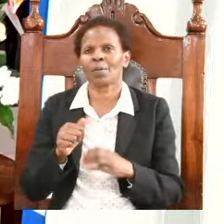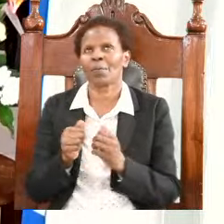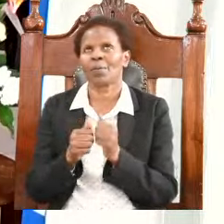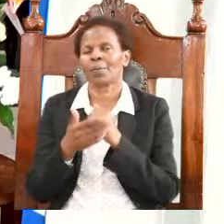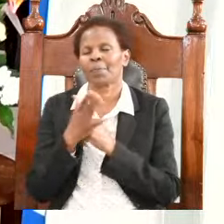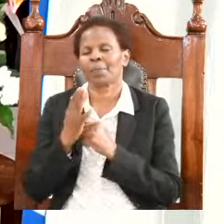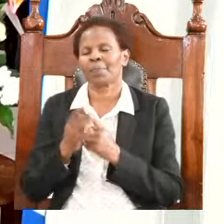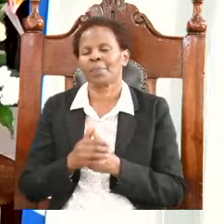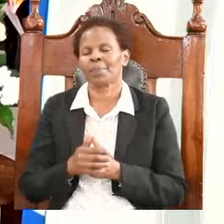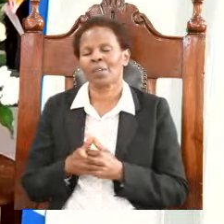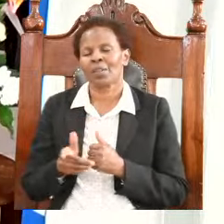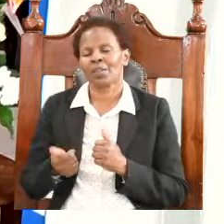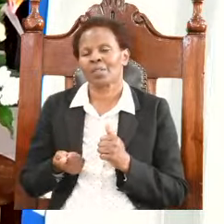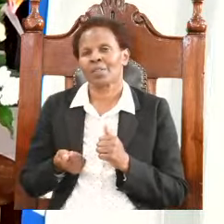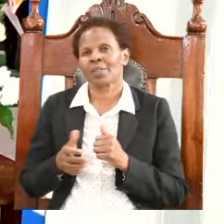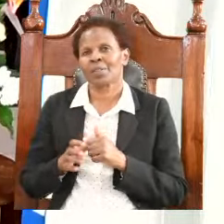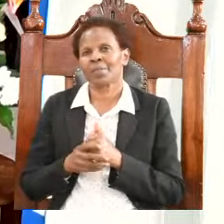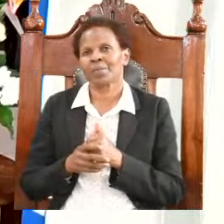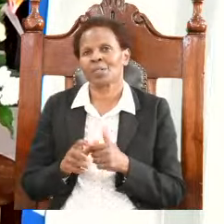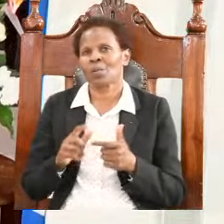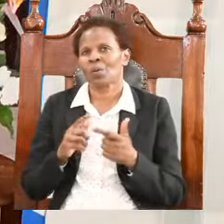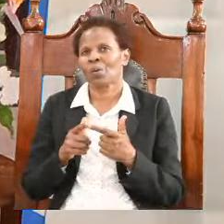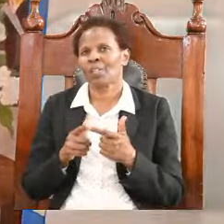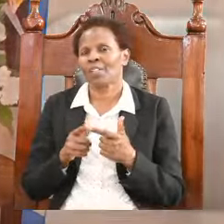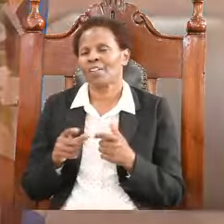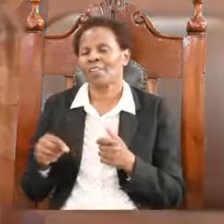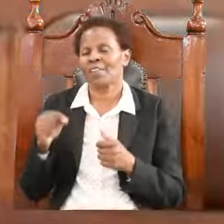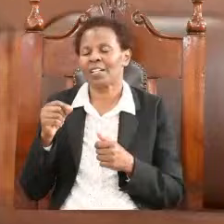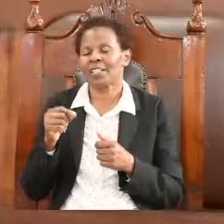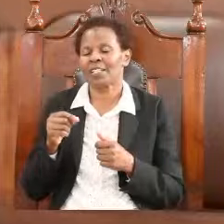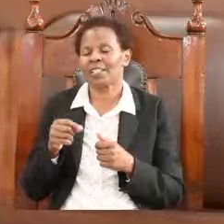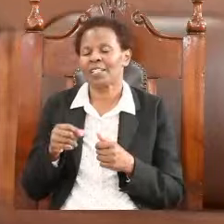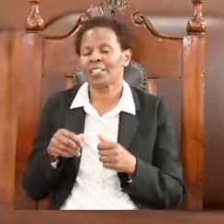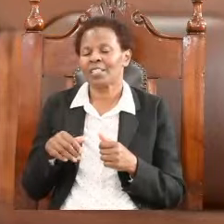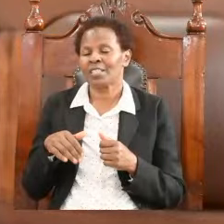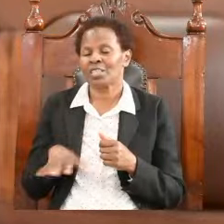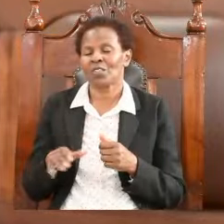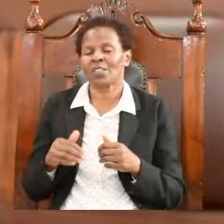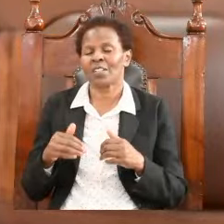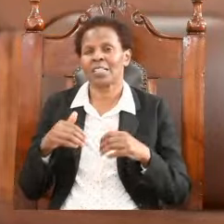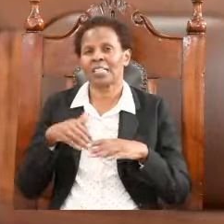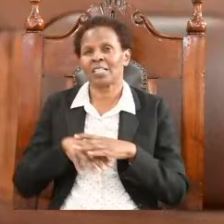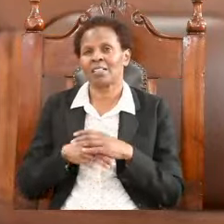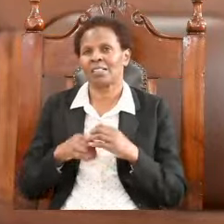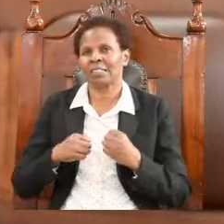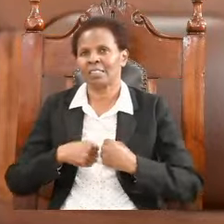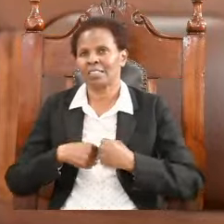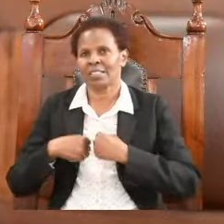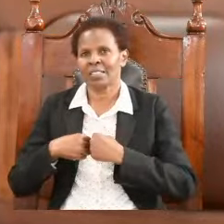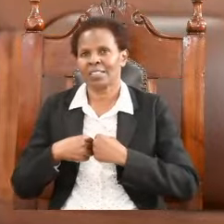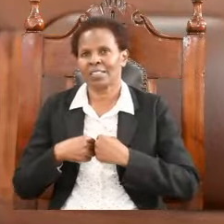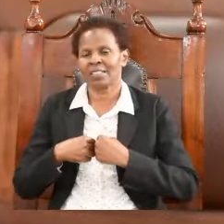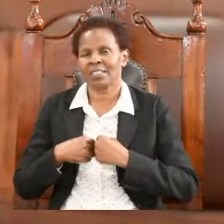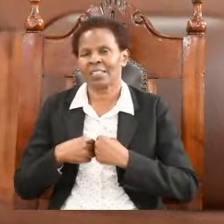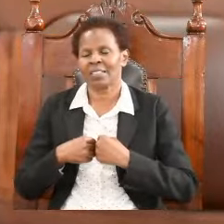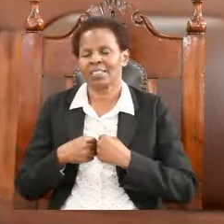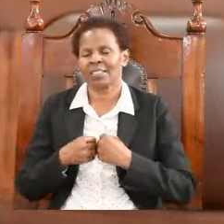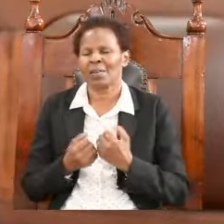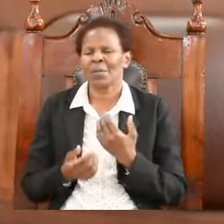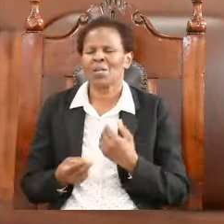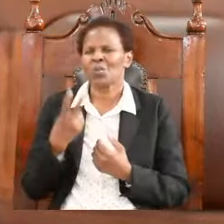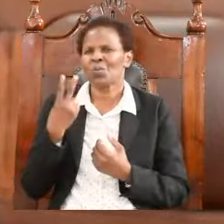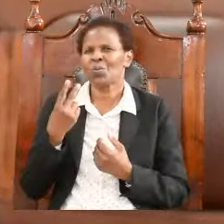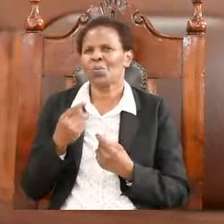nake. Mwiretu uyu riria arekora thiini wa hatike no. Ni kuri na andu eri angiaiguire ndarenda uhoro wao